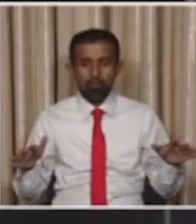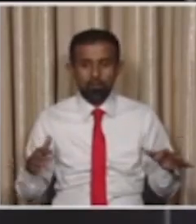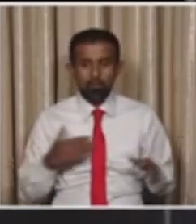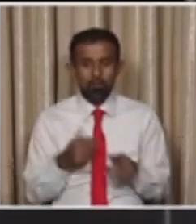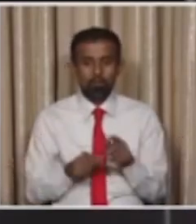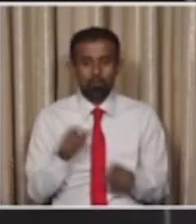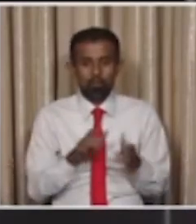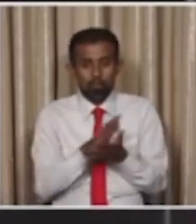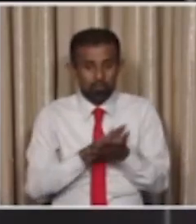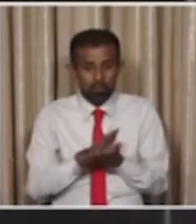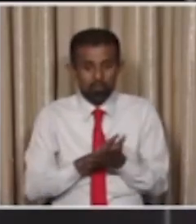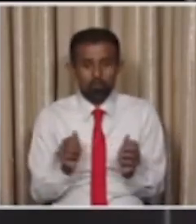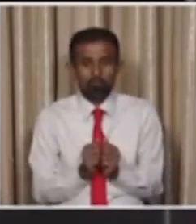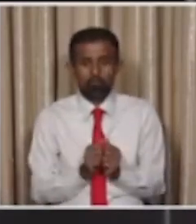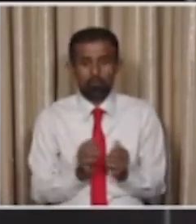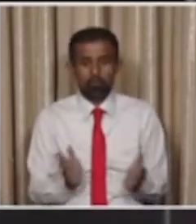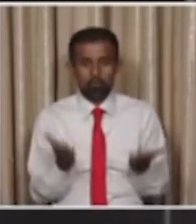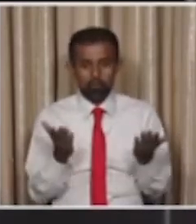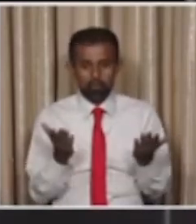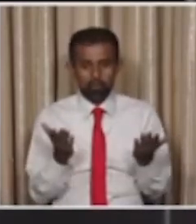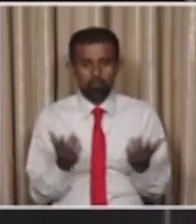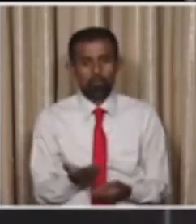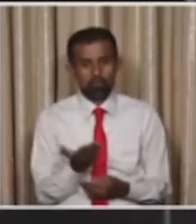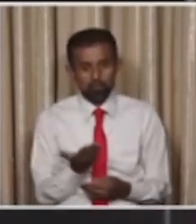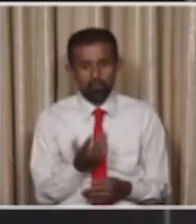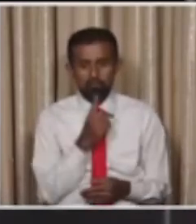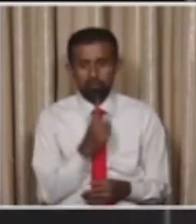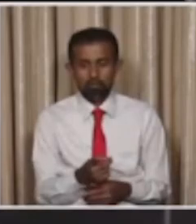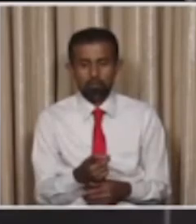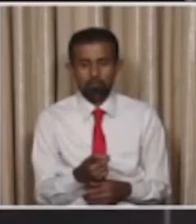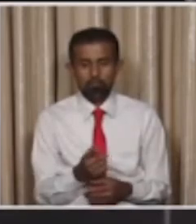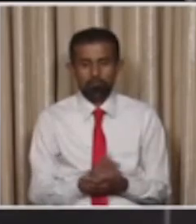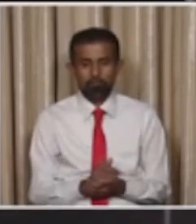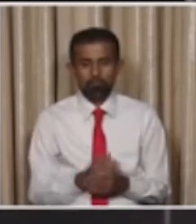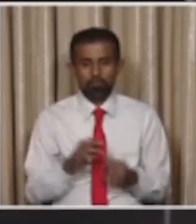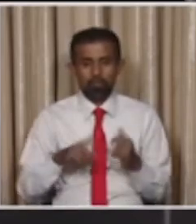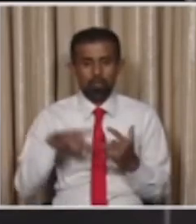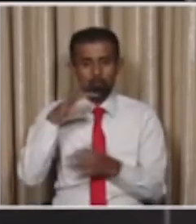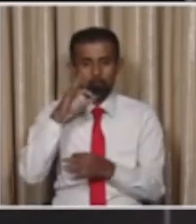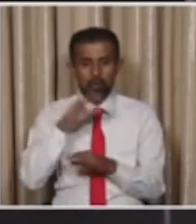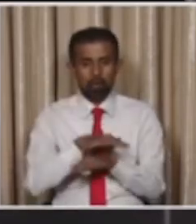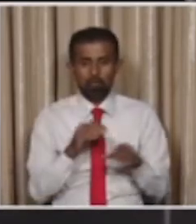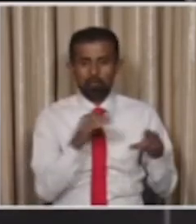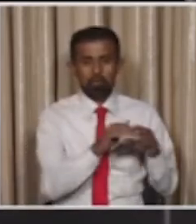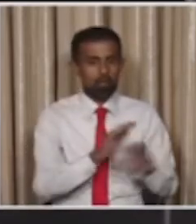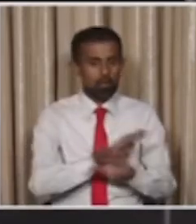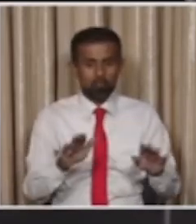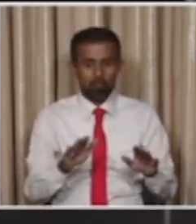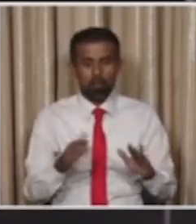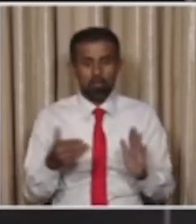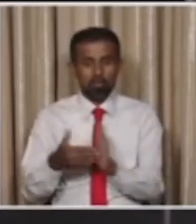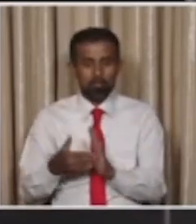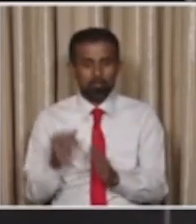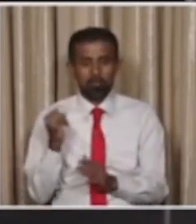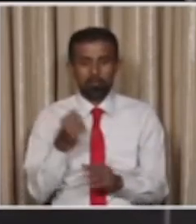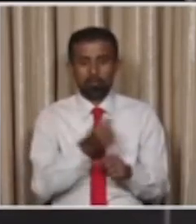ජනතාව ක්ලීන් කරන වැඩ ටික පටන් ගන්න තියෙනවා. මම ඉල්ලීමක් කරනවා ග්‍රාමයේ අර විශ්වවිද්‍යාල ශිෂ්‍යන් දාන්න නැතුව ආපදා නිලධාරීන් සහ